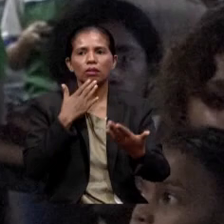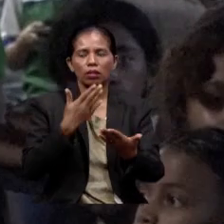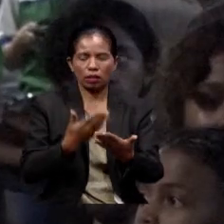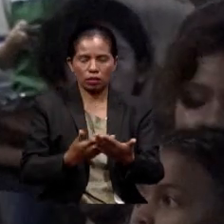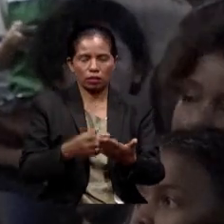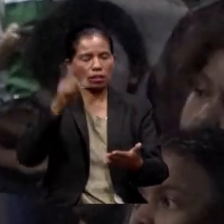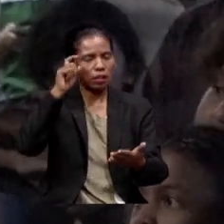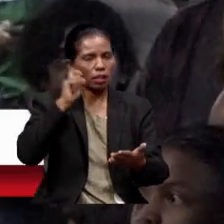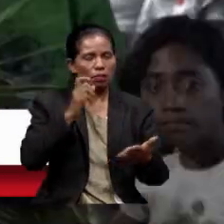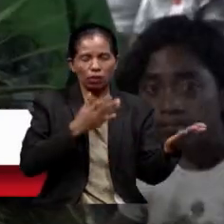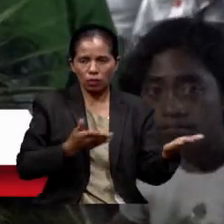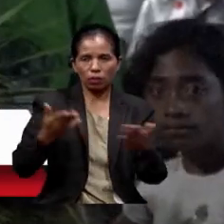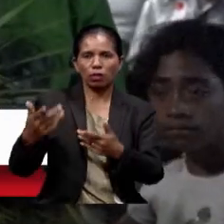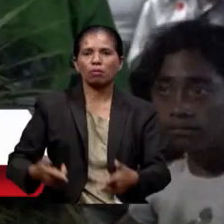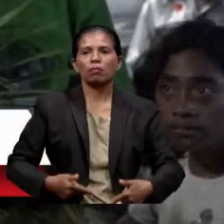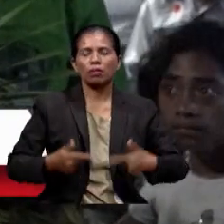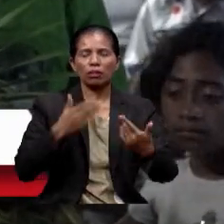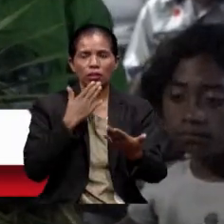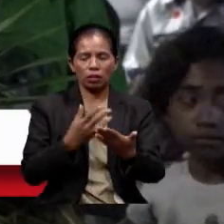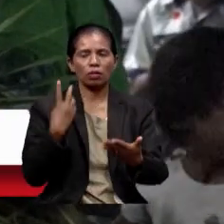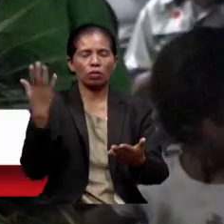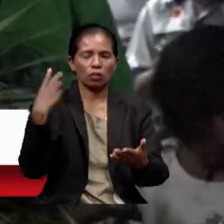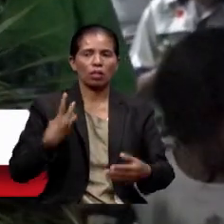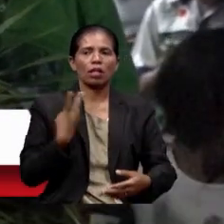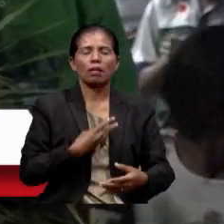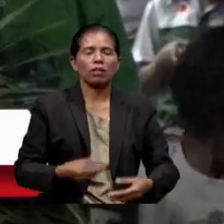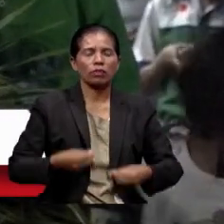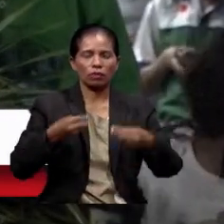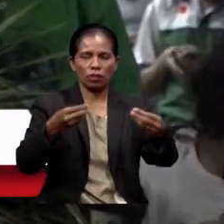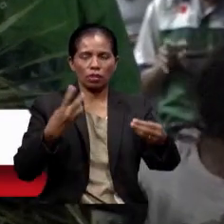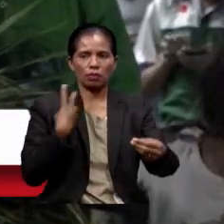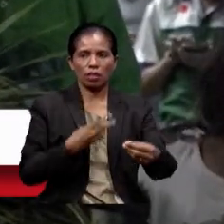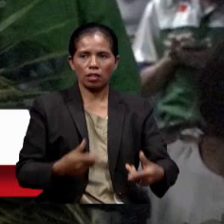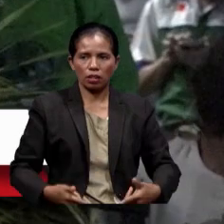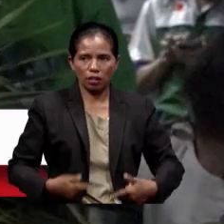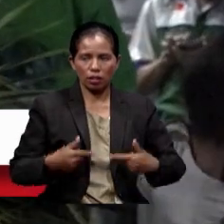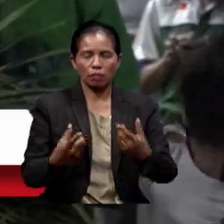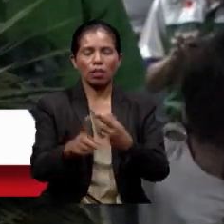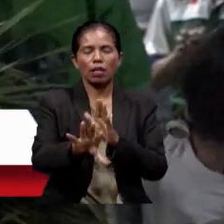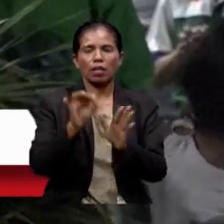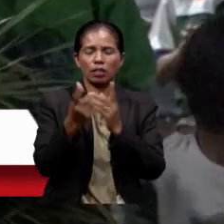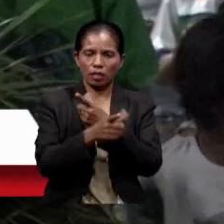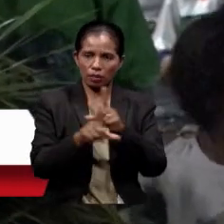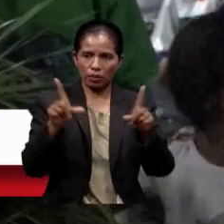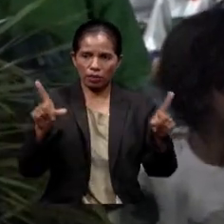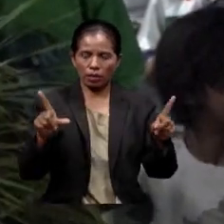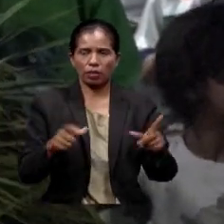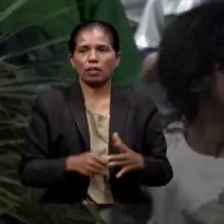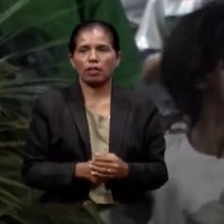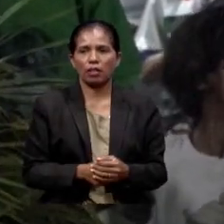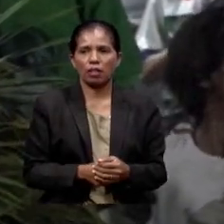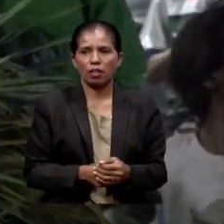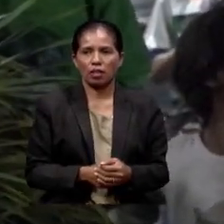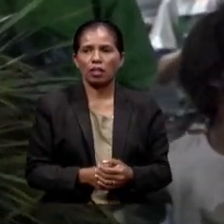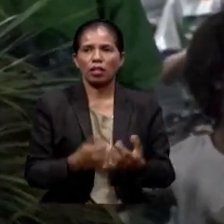sanana makatulori ulu kami fo angne vida bagetan libertari kita tetap yang